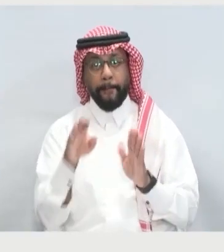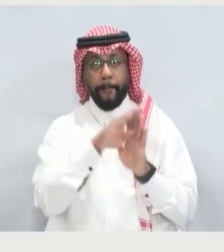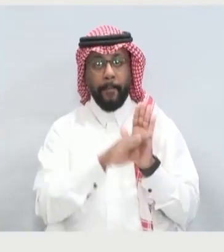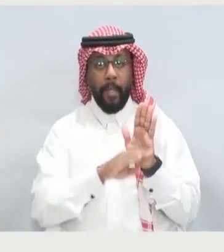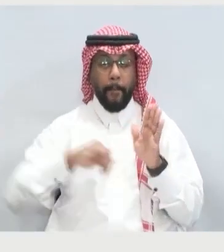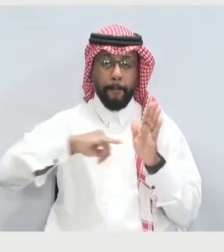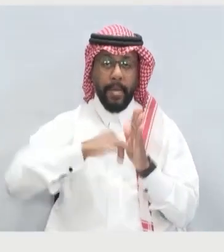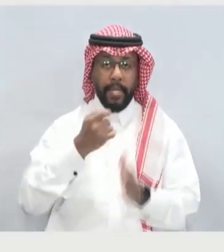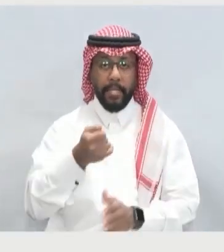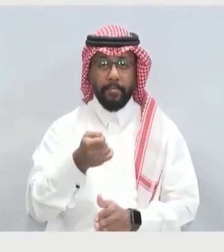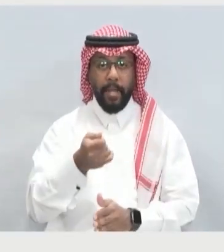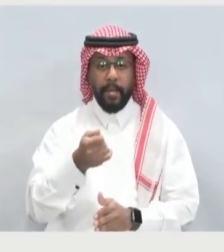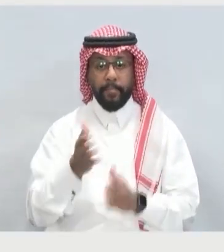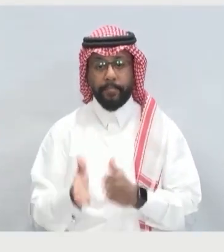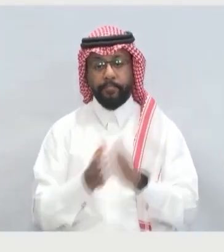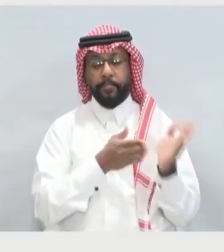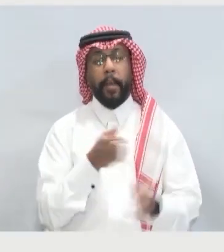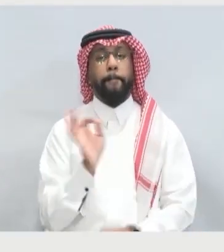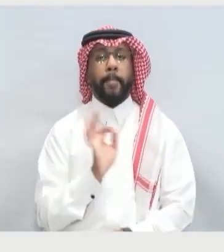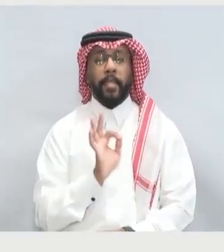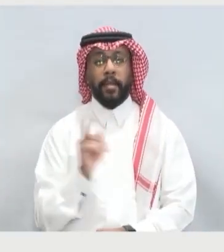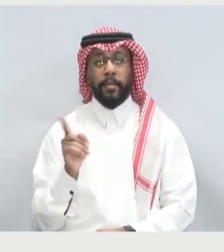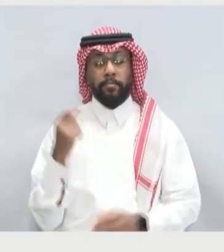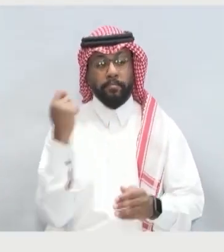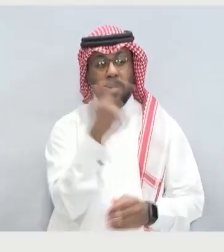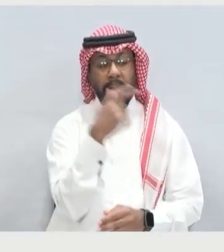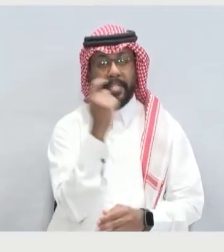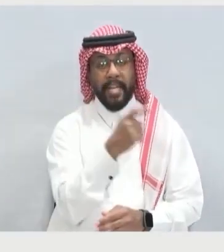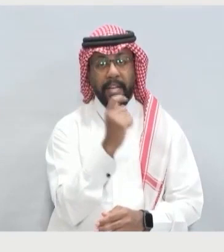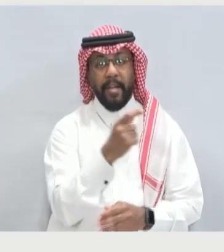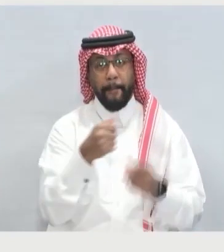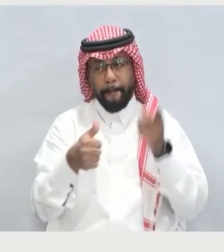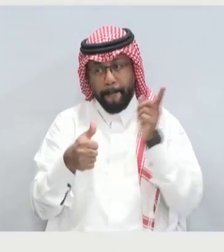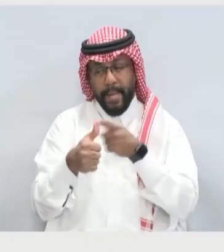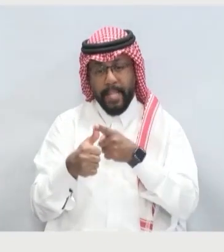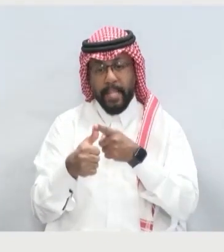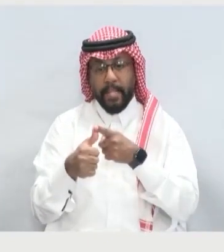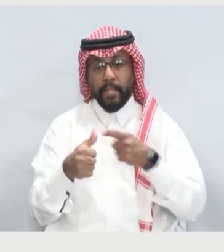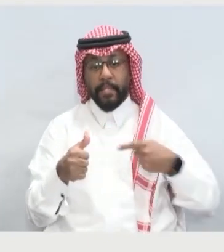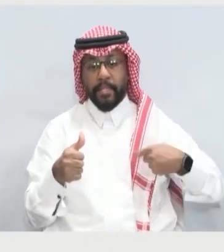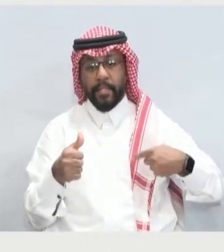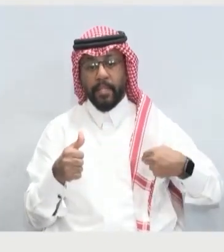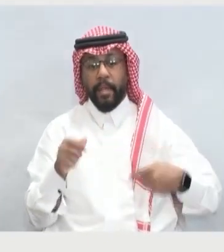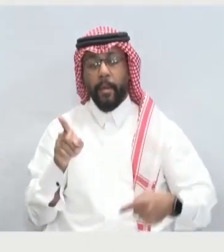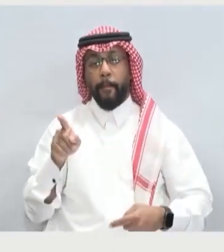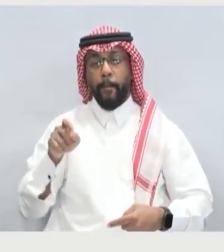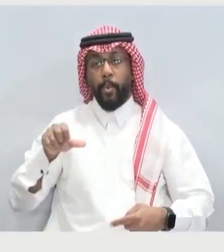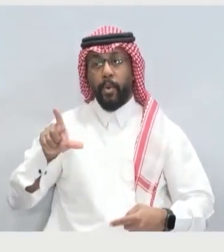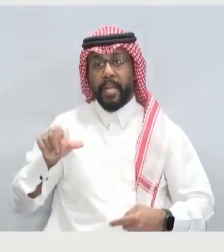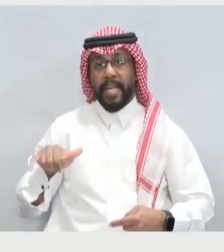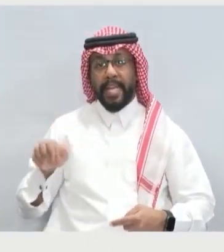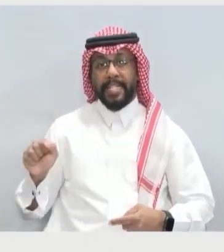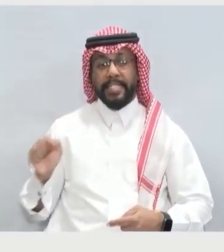المركز البال فعلى سبيل المثال يدفع قصد التامين في بدايه البوليصه وهذا ما يولد اصولا في المصروفات